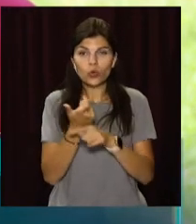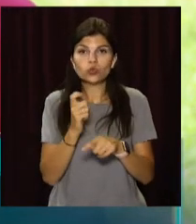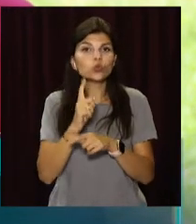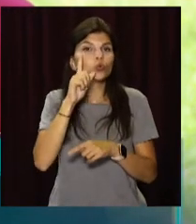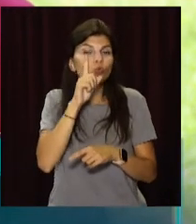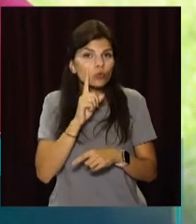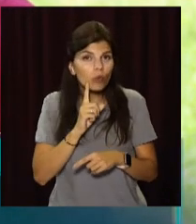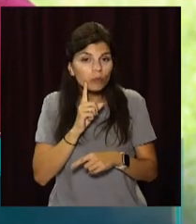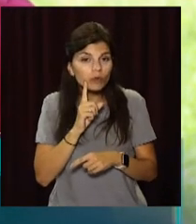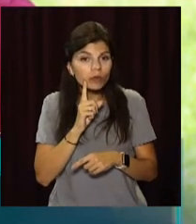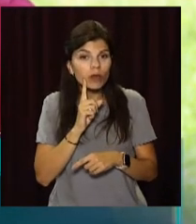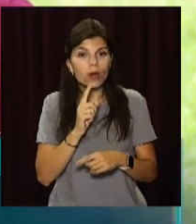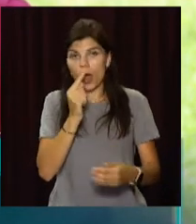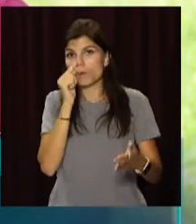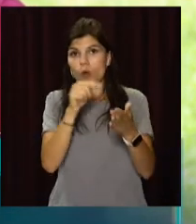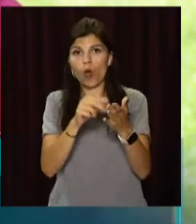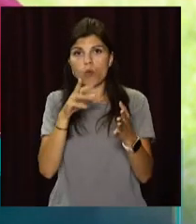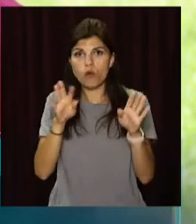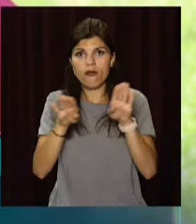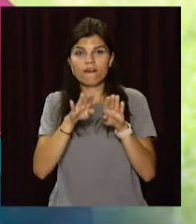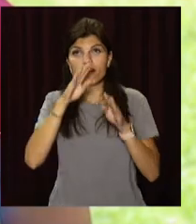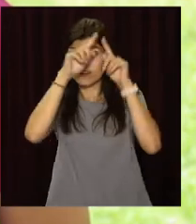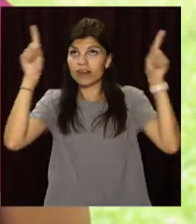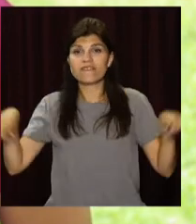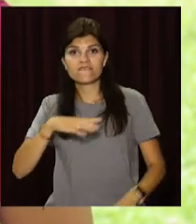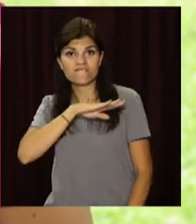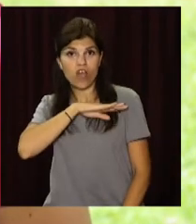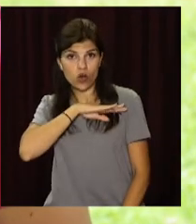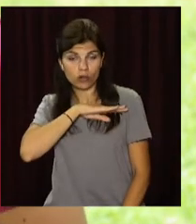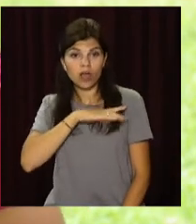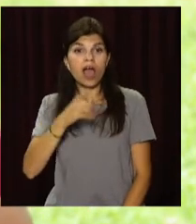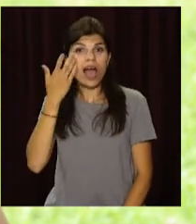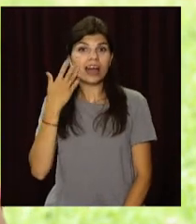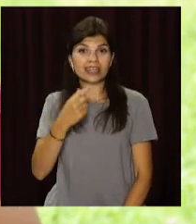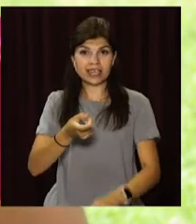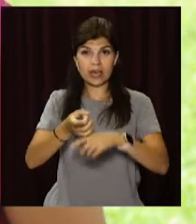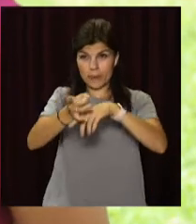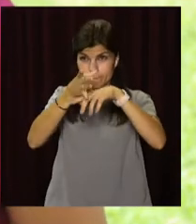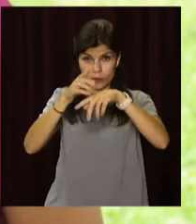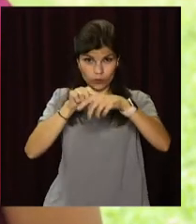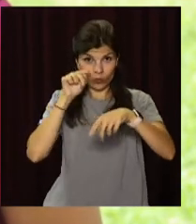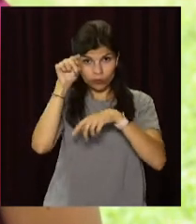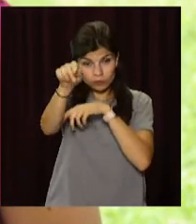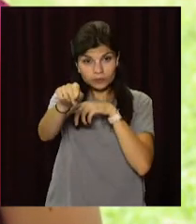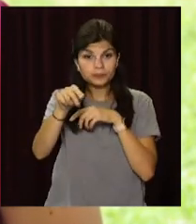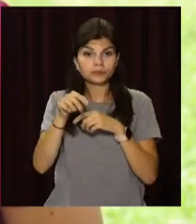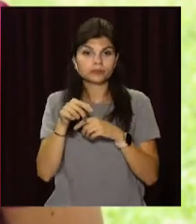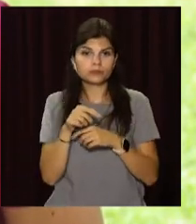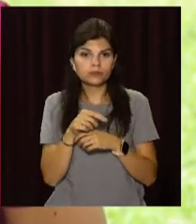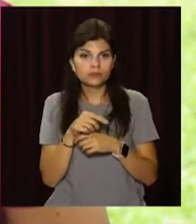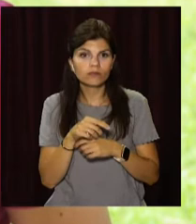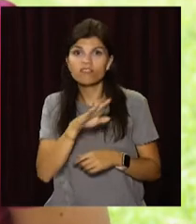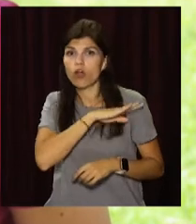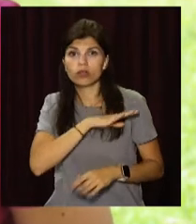удобно попадати по воротам, бо коли ти стріляєш по тим воротам, там не, ну, воротар